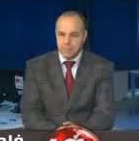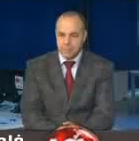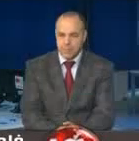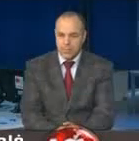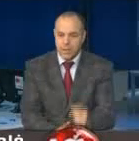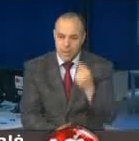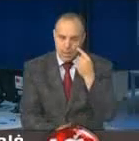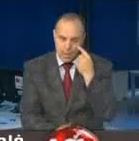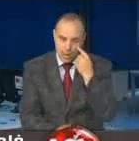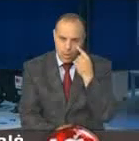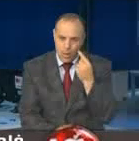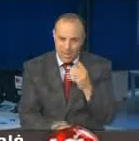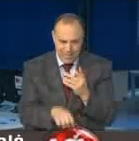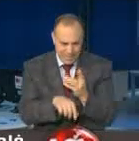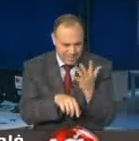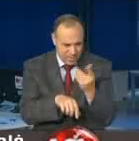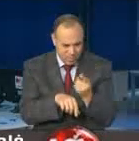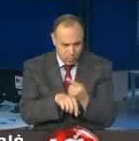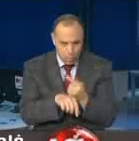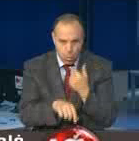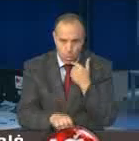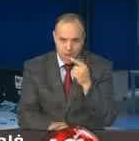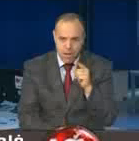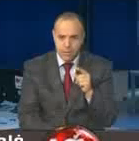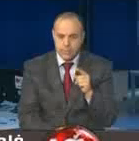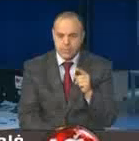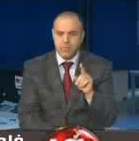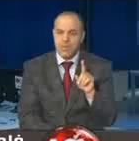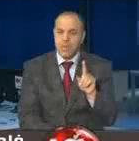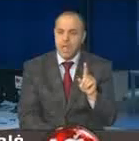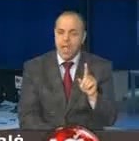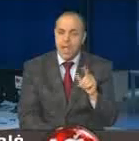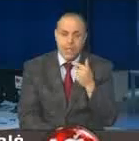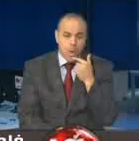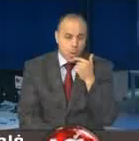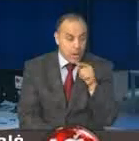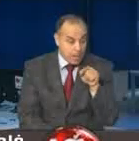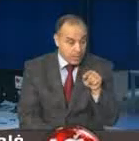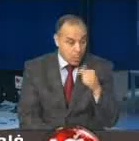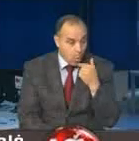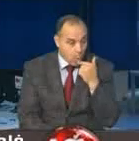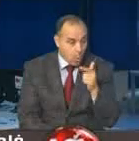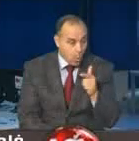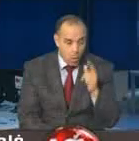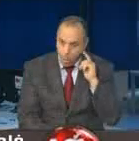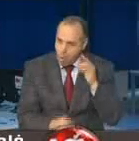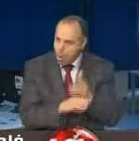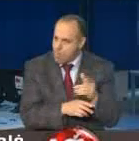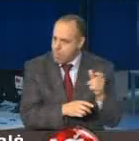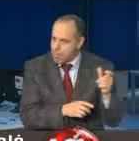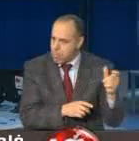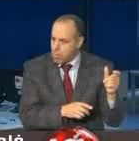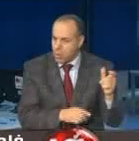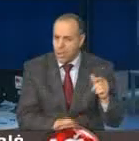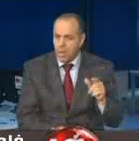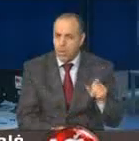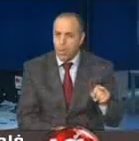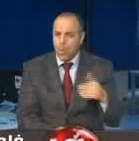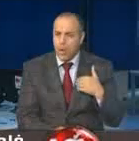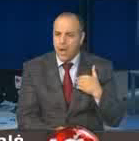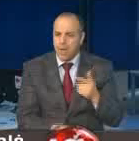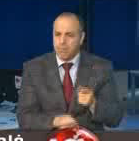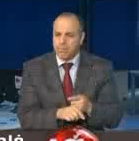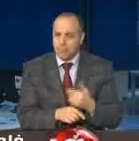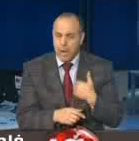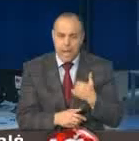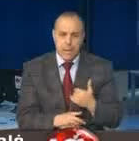لو تأخذنا 5 دقائق أخرى لكنا هناك، لأننا قد خرجنا على التو عندما وقع الهجوم. كان الفارق بضع ثوان.